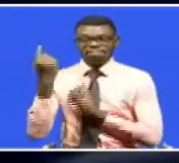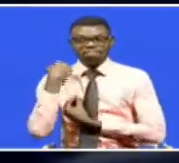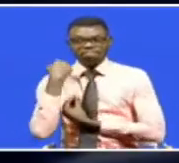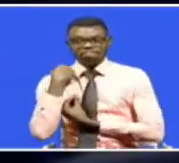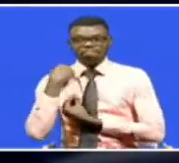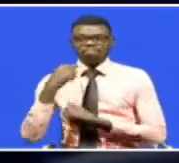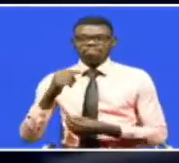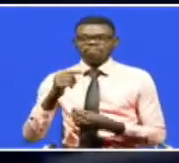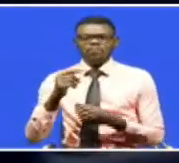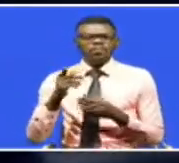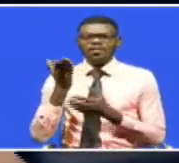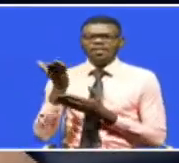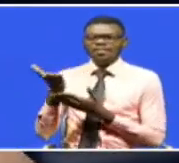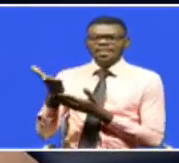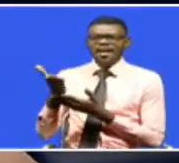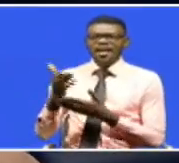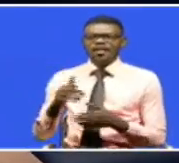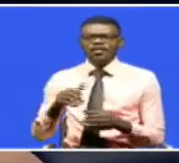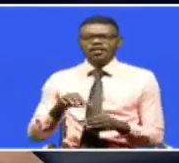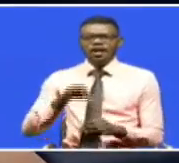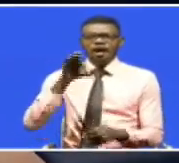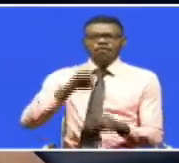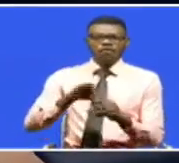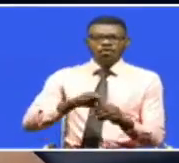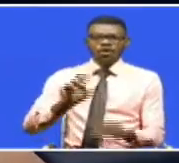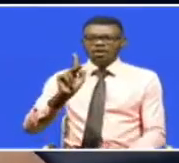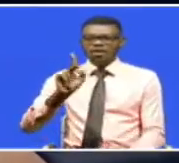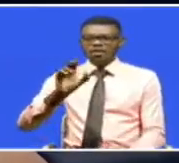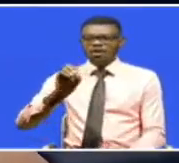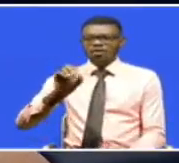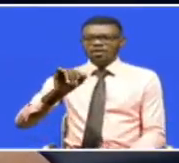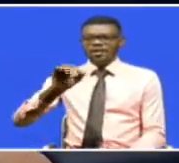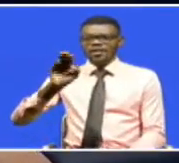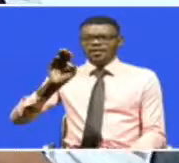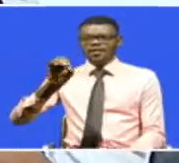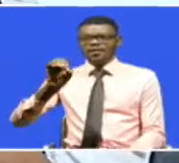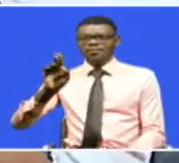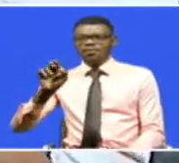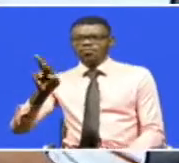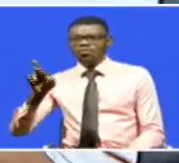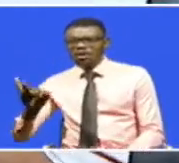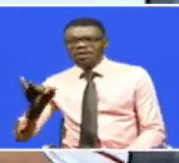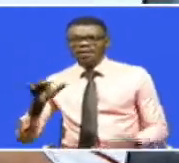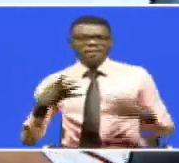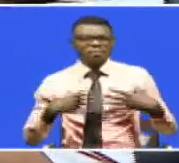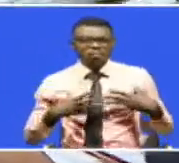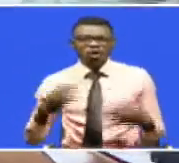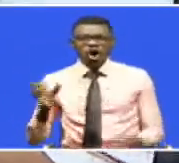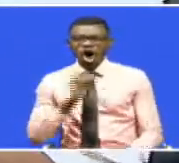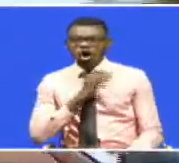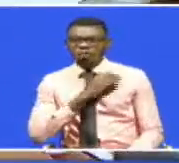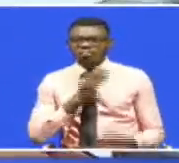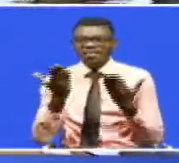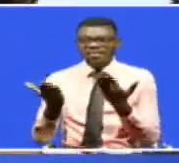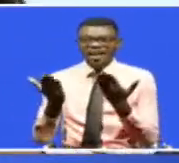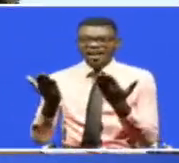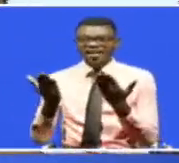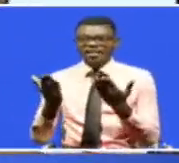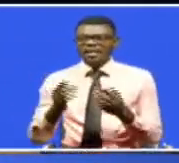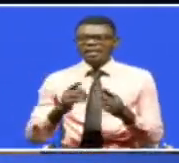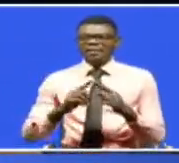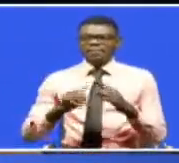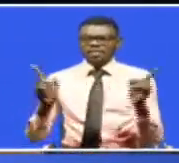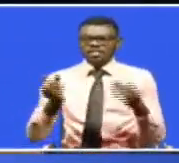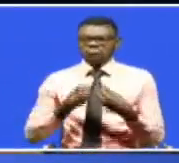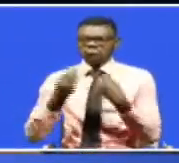Chris, uchaguzi wa Ndungu George Koimburi umeibua tetesi si haba, hasa baada ya kukibwaga kile chama cha